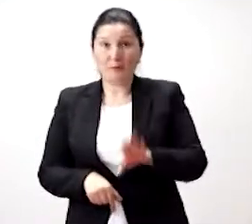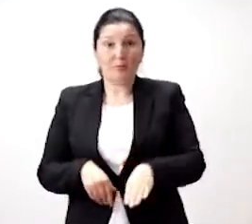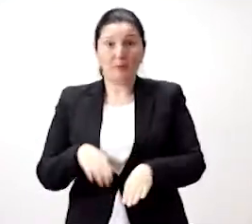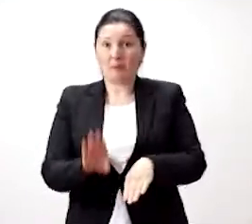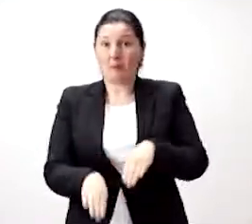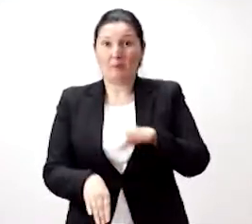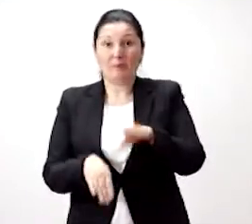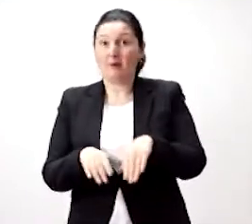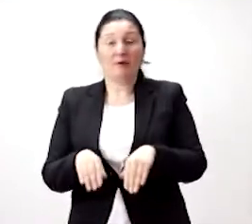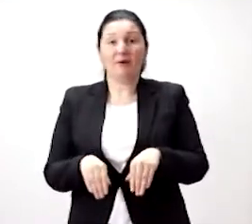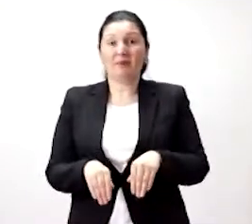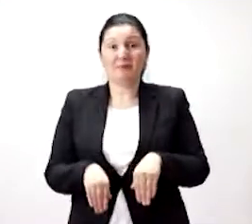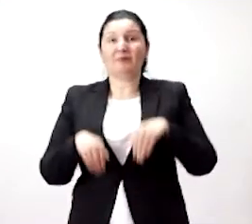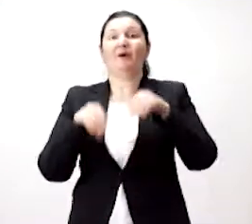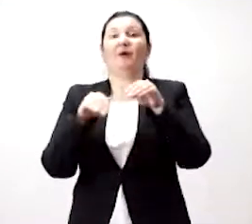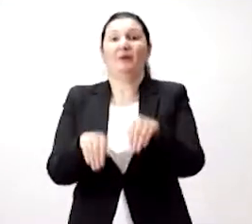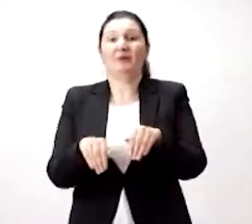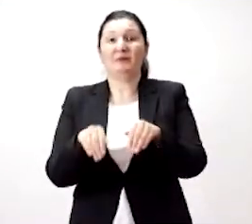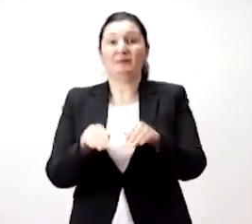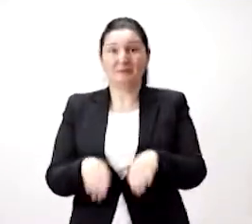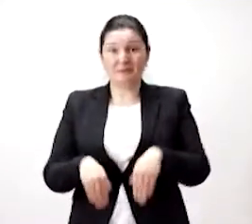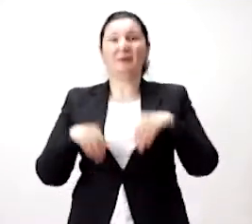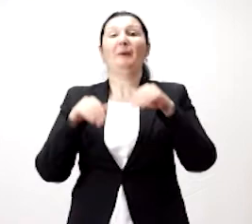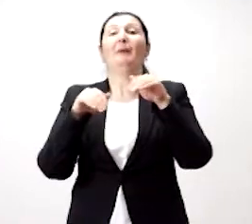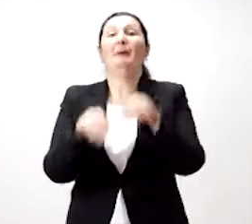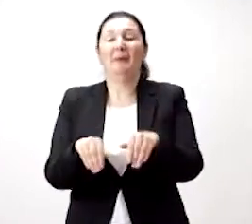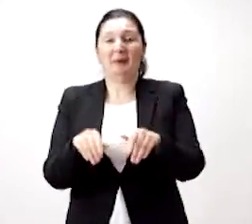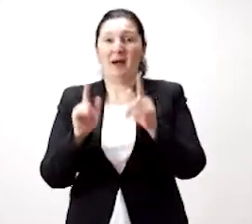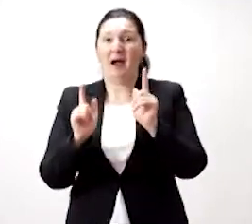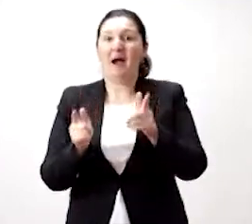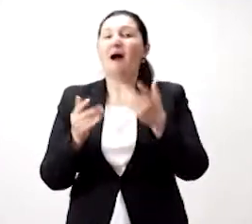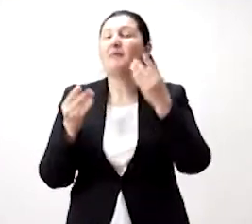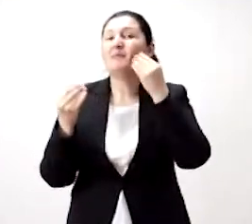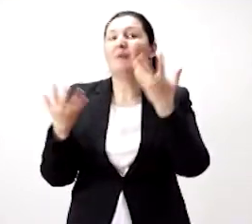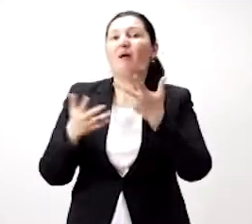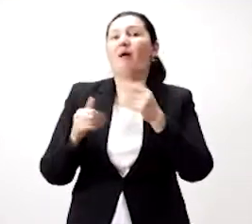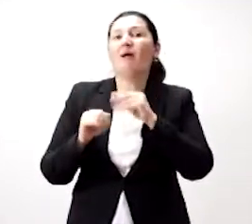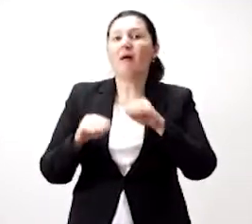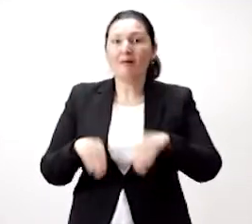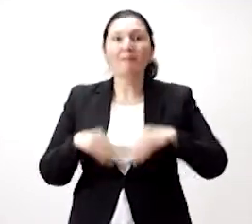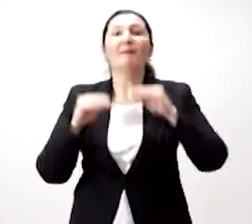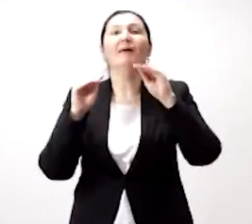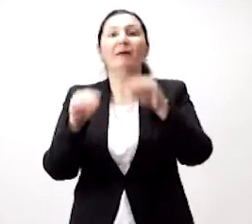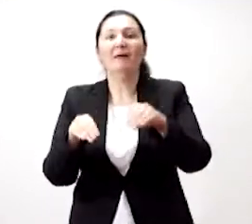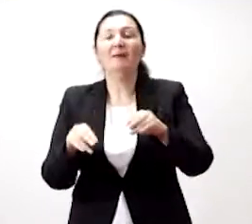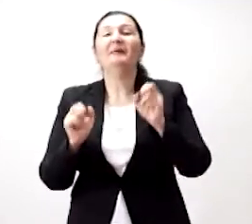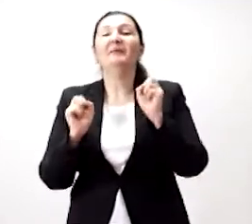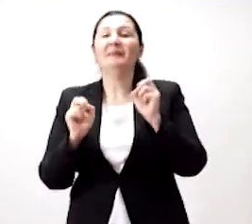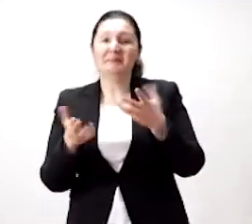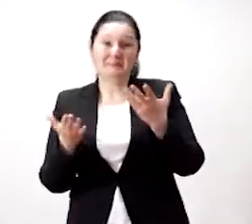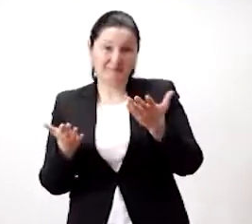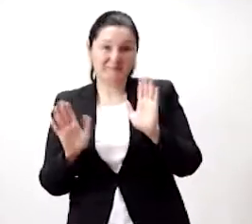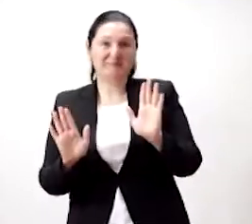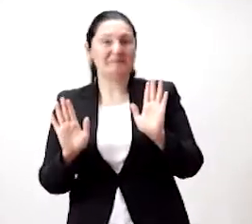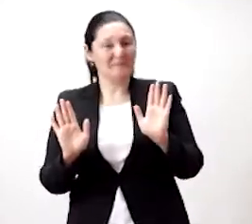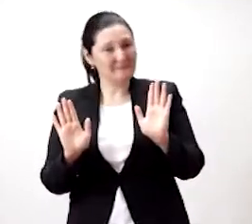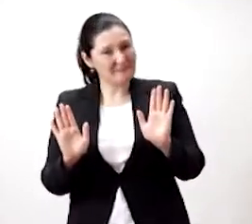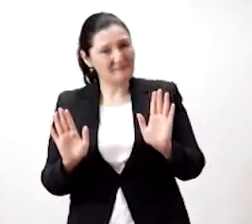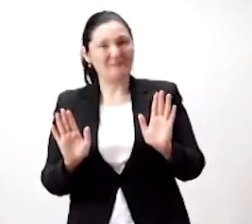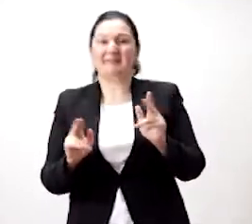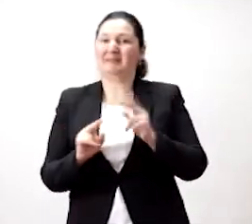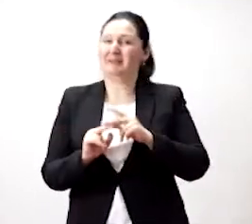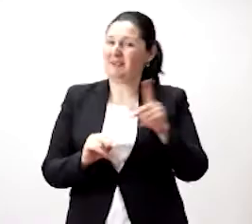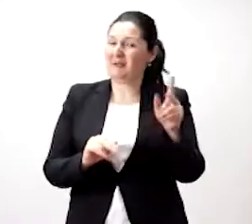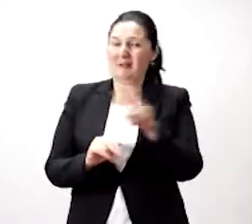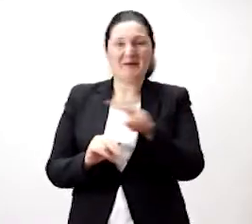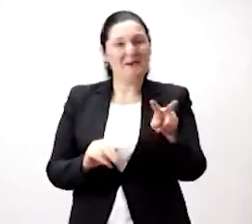Балки меҷаҳидааст. Меҷаҳидааст? Чихел меҷаҳидааст? Боз офарин ба ҳар